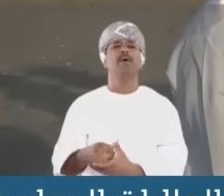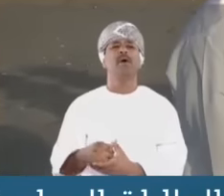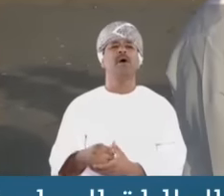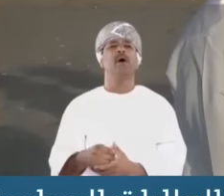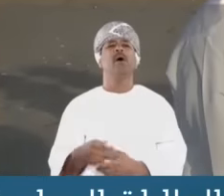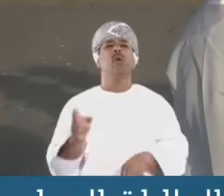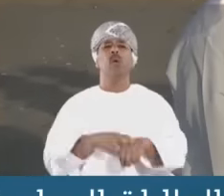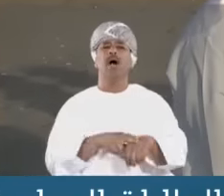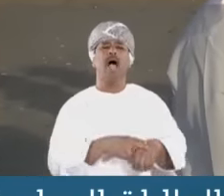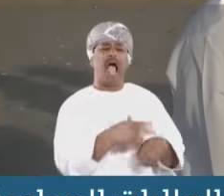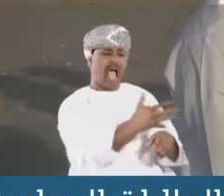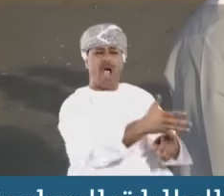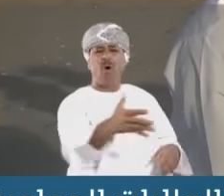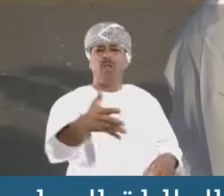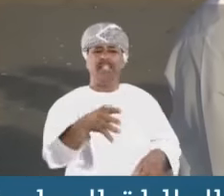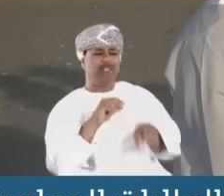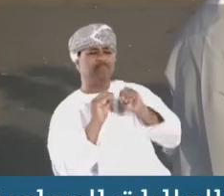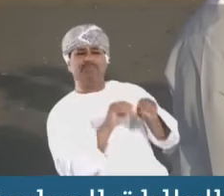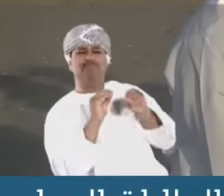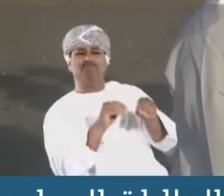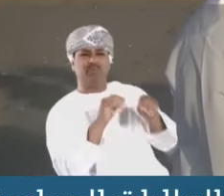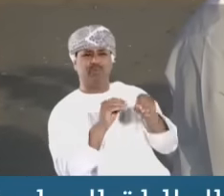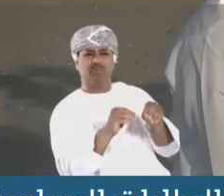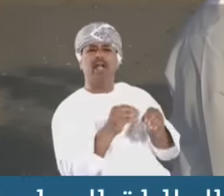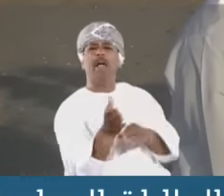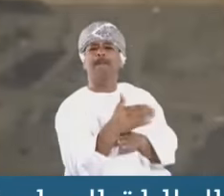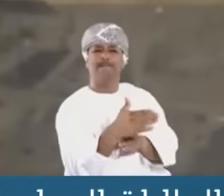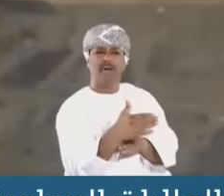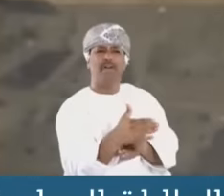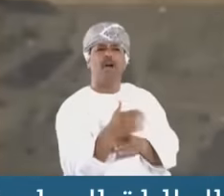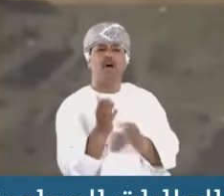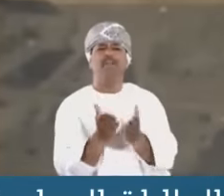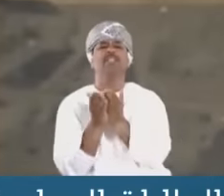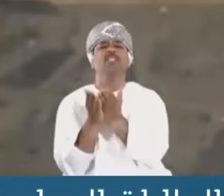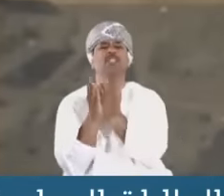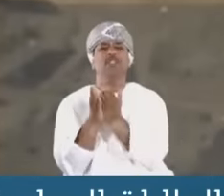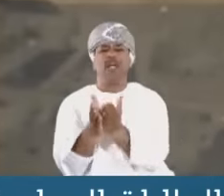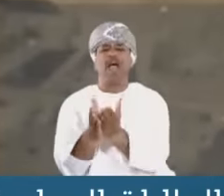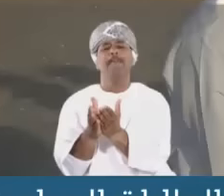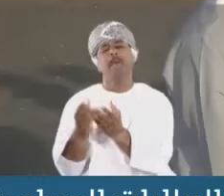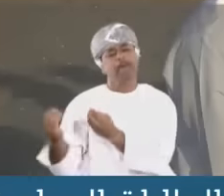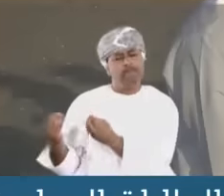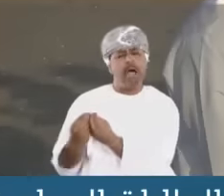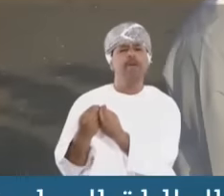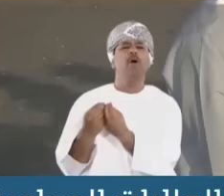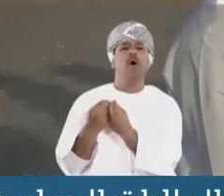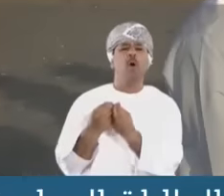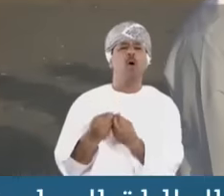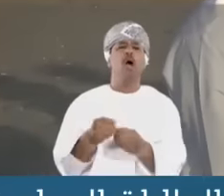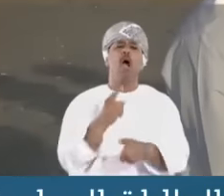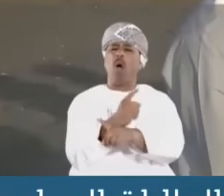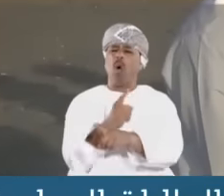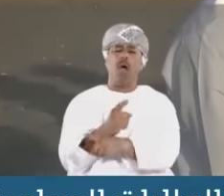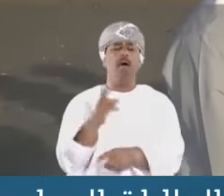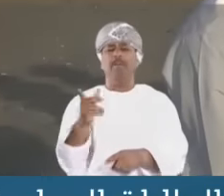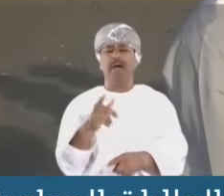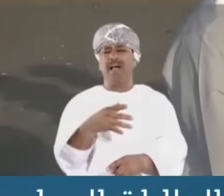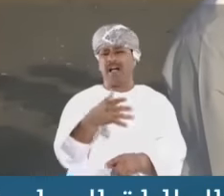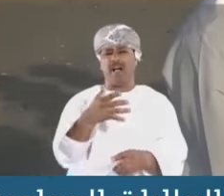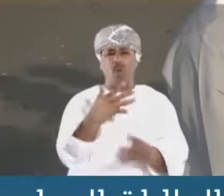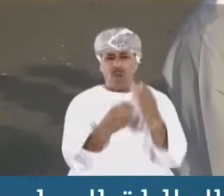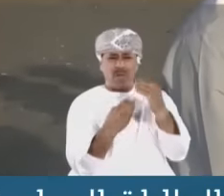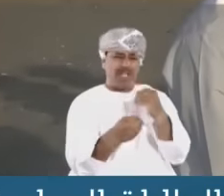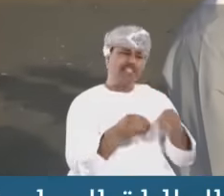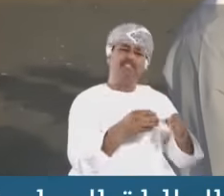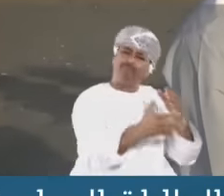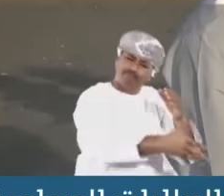زين، وعلمت الأولاد من الشغلة هذه، وقواربي عدالي، والأولاد بيعلمون أولادهم،